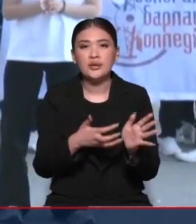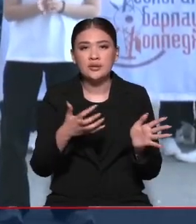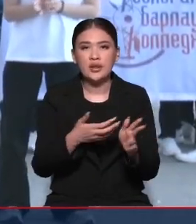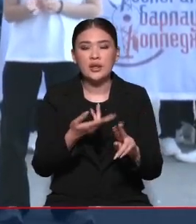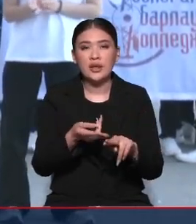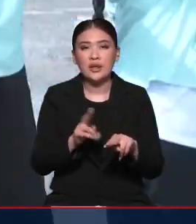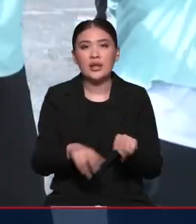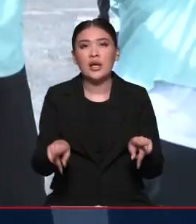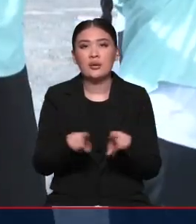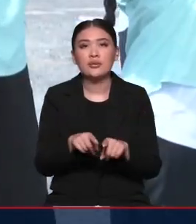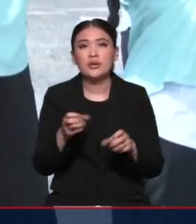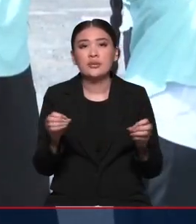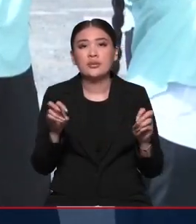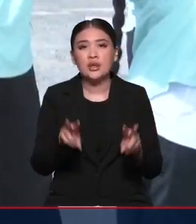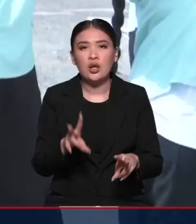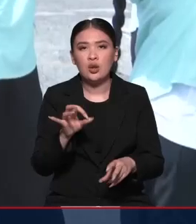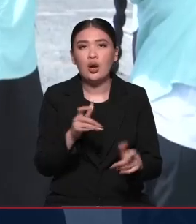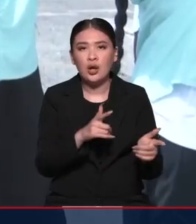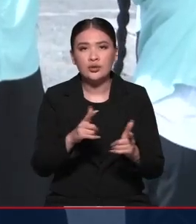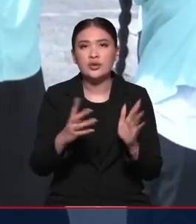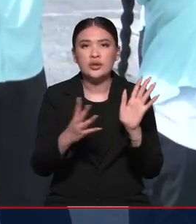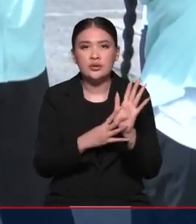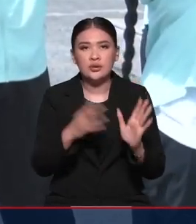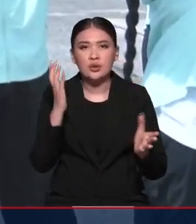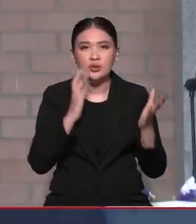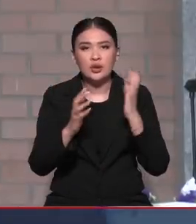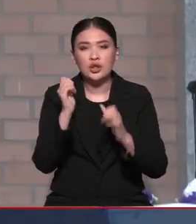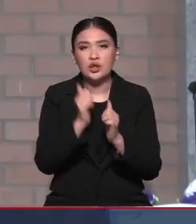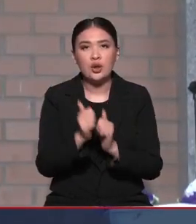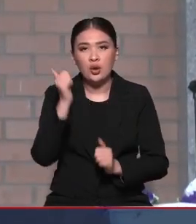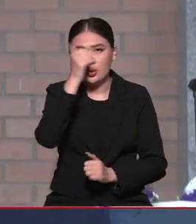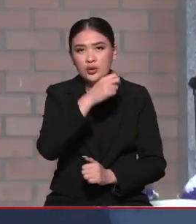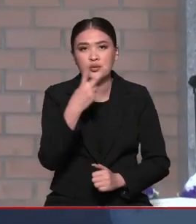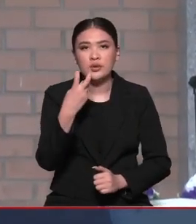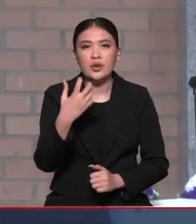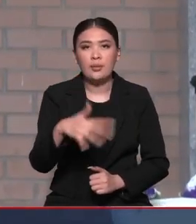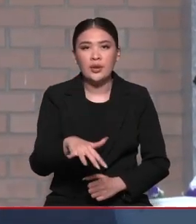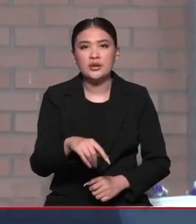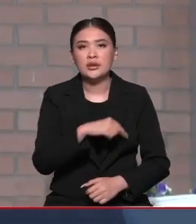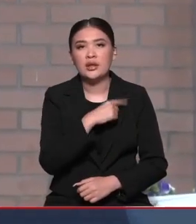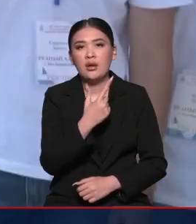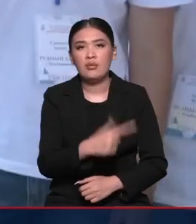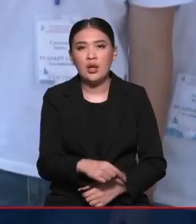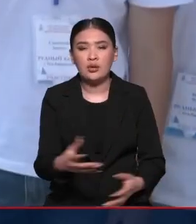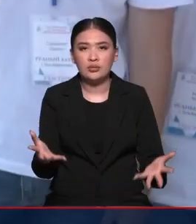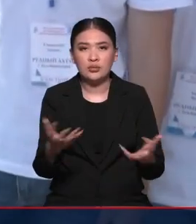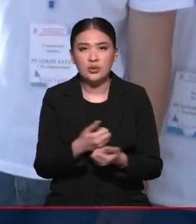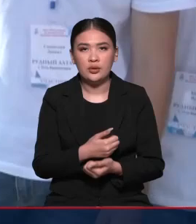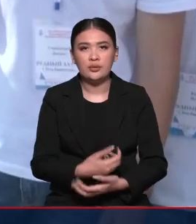таких специалистов хотя их готовят в девяти университетах а ежегодно выпускается 250 дипломированных